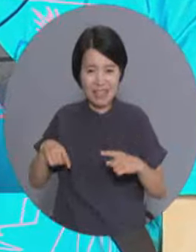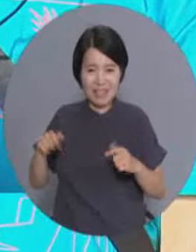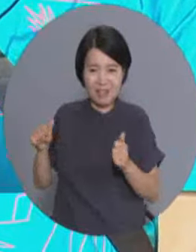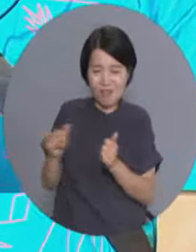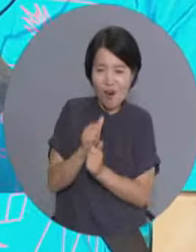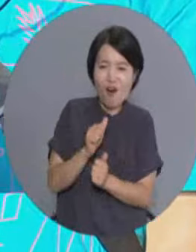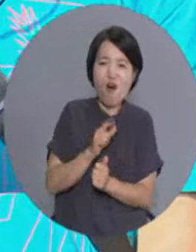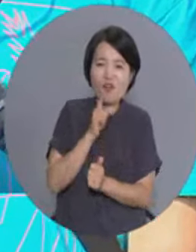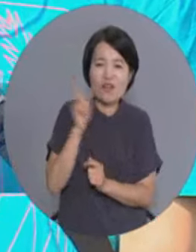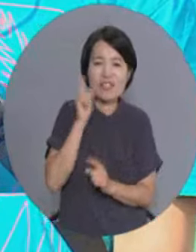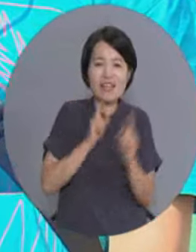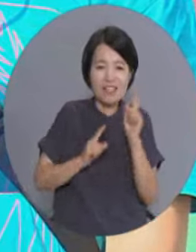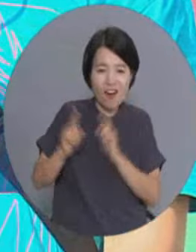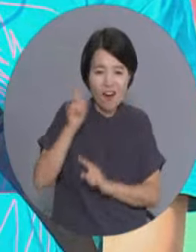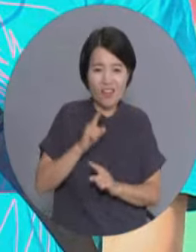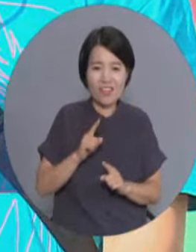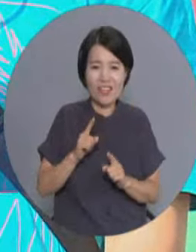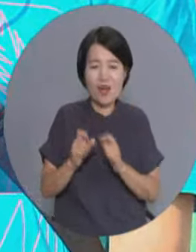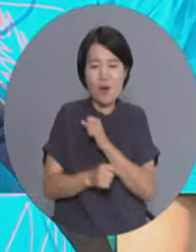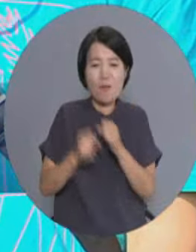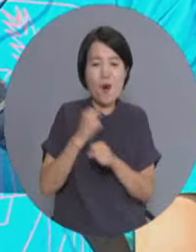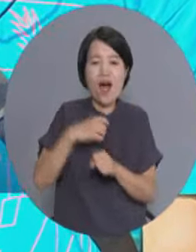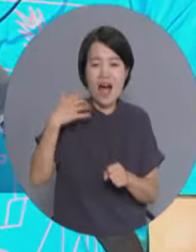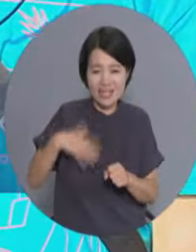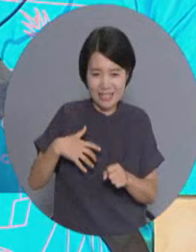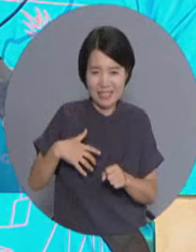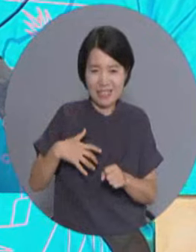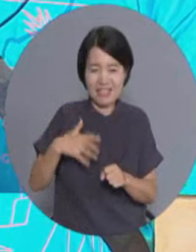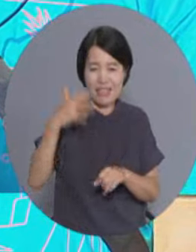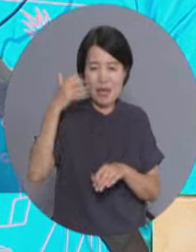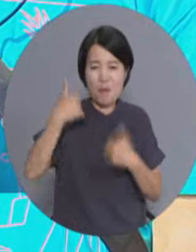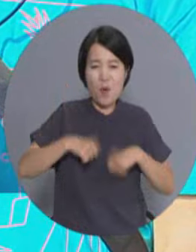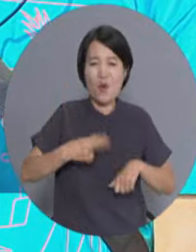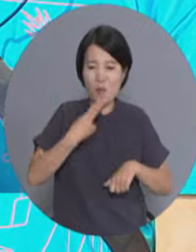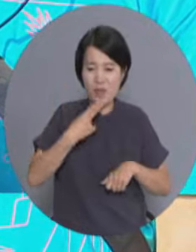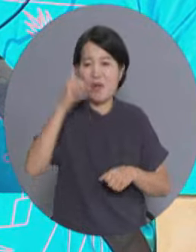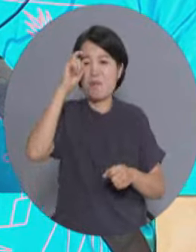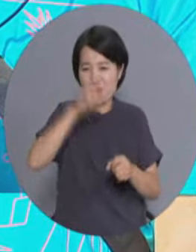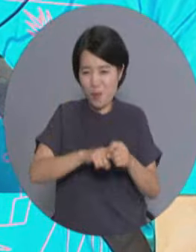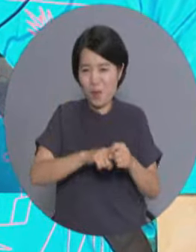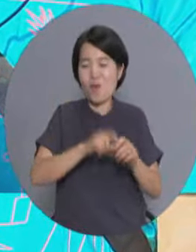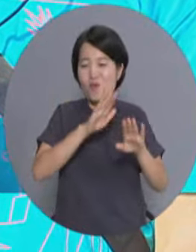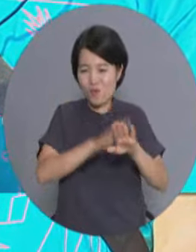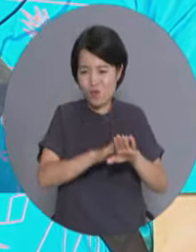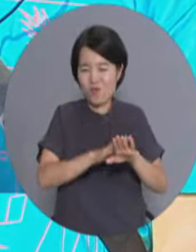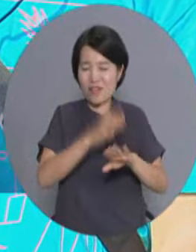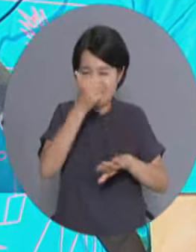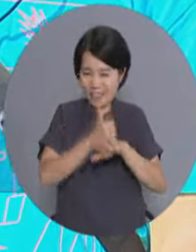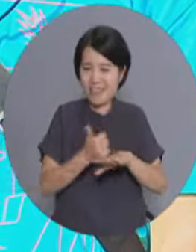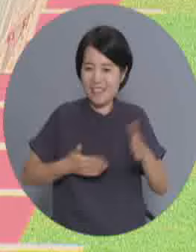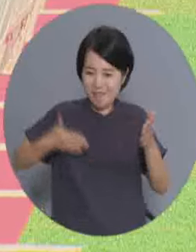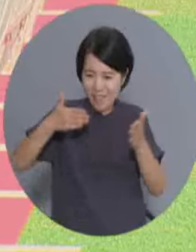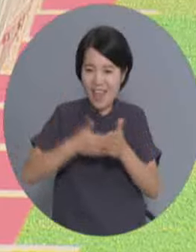today, tomorrow or Sunday is just to finish in a decent time. So because I'm not 100% yet, especially my run.